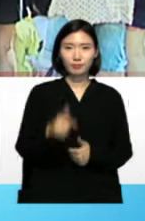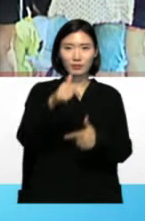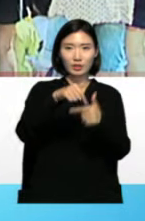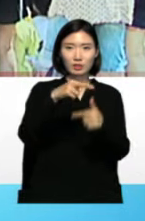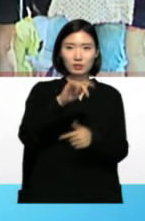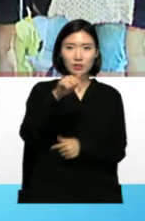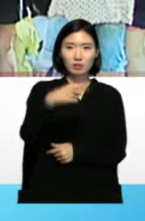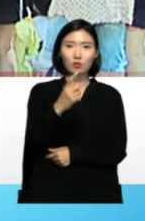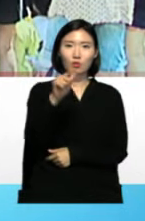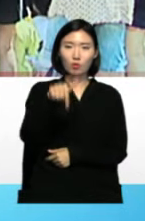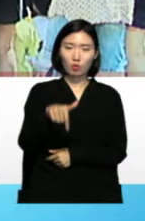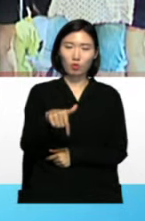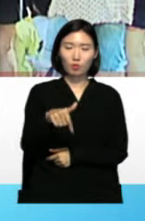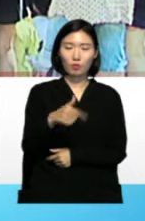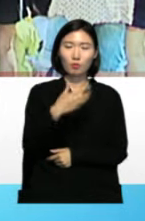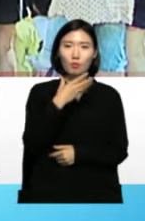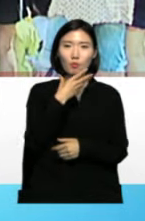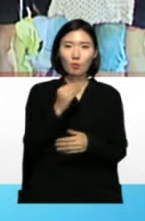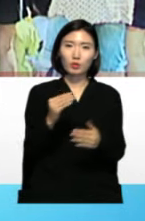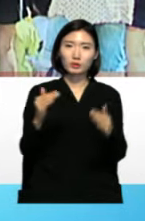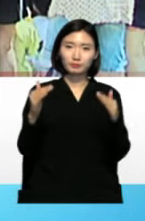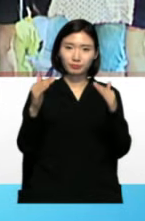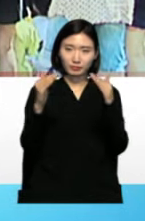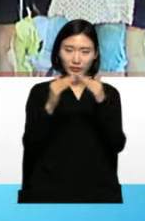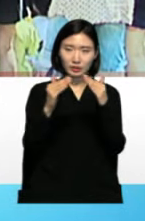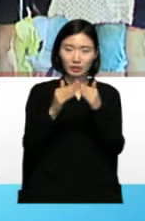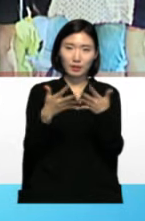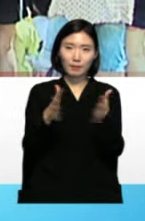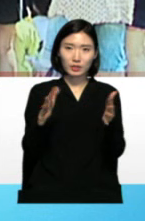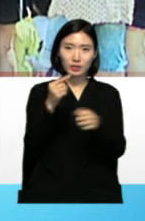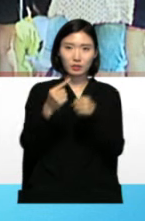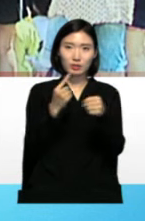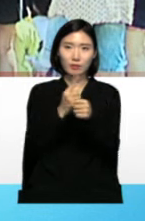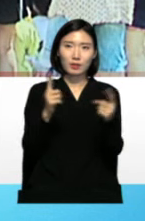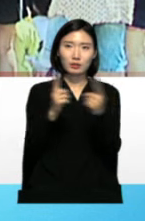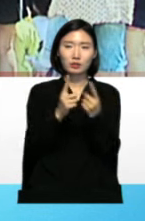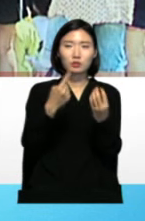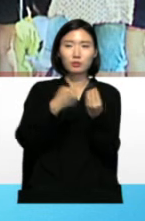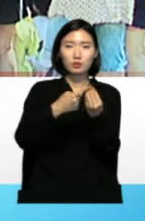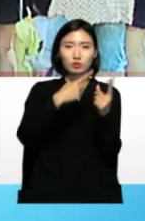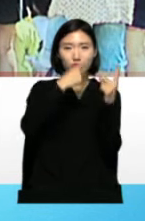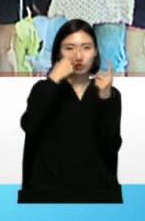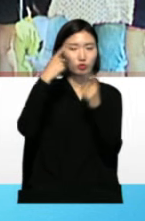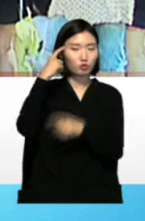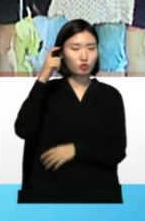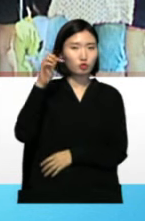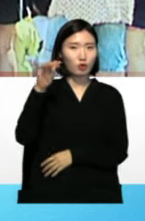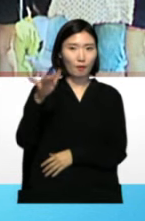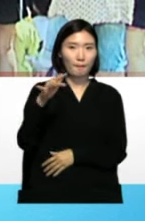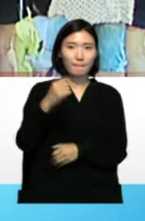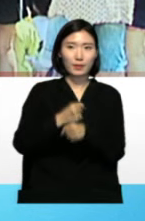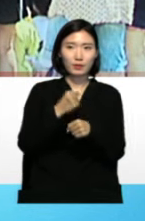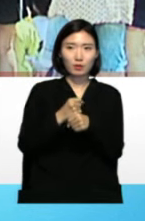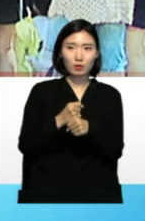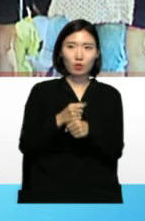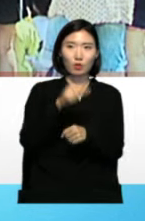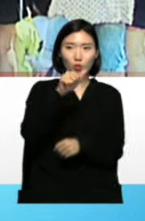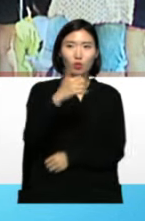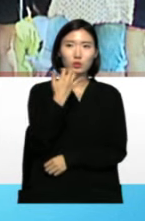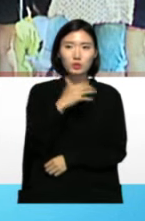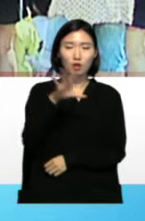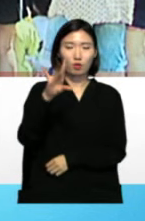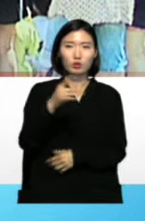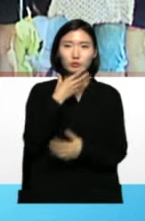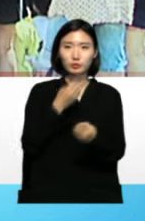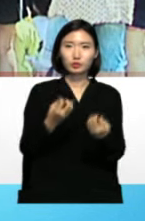강남구 세곡동의 보금자리 지구에 입주한 한 아파트가 1주년을 맞아 첫 번째 추억 만들기 행사인 오색 어울림 축제를